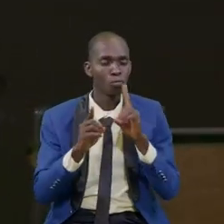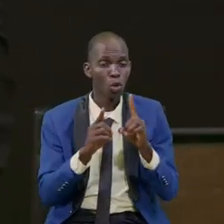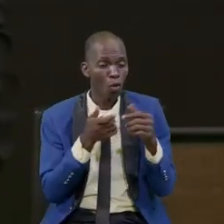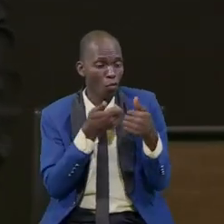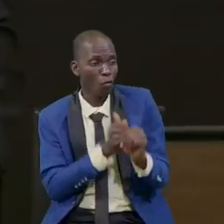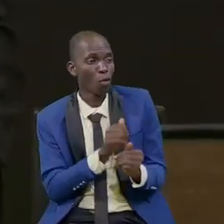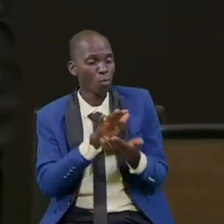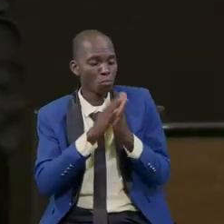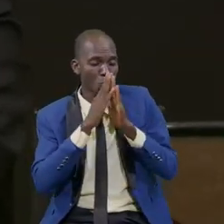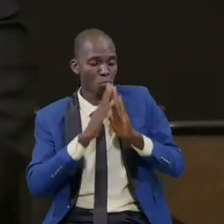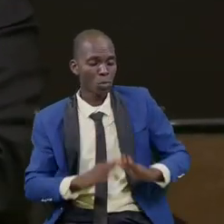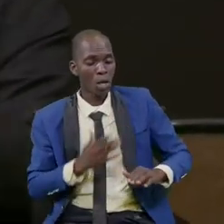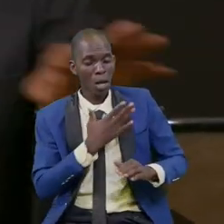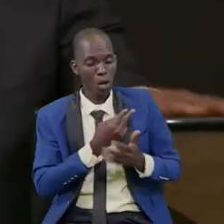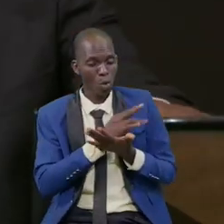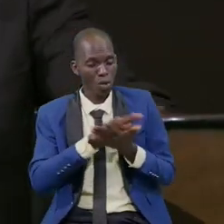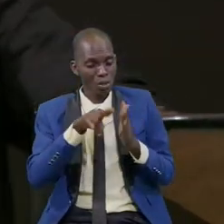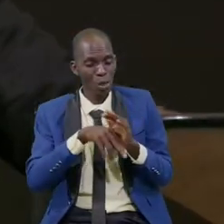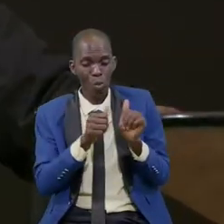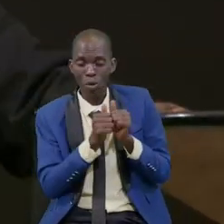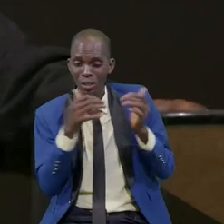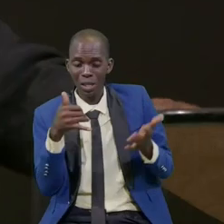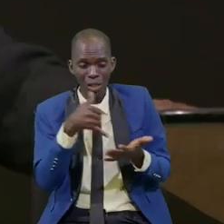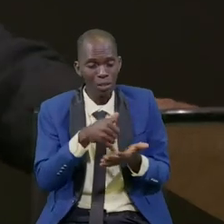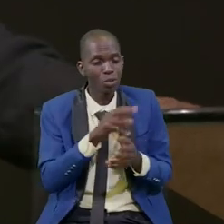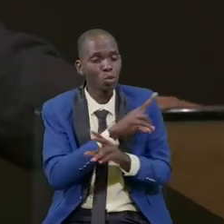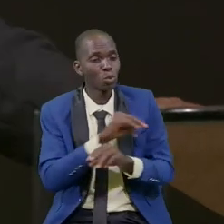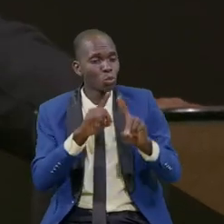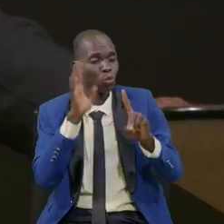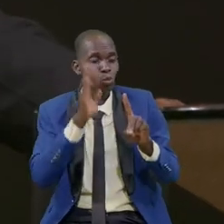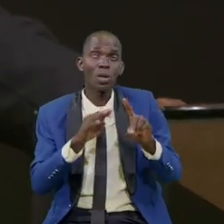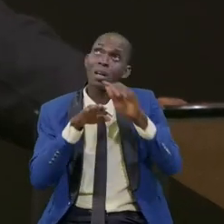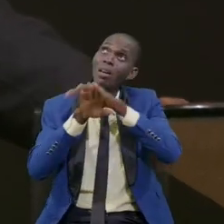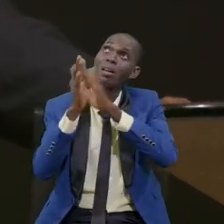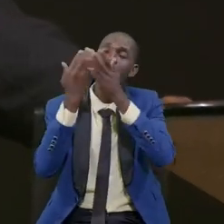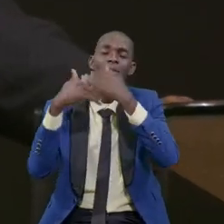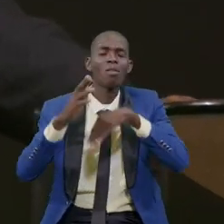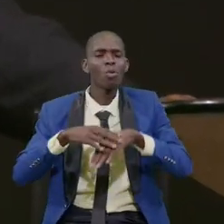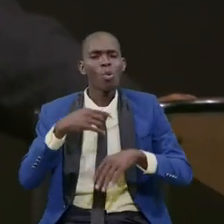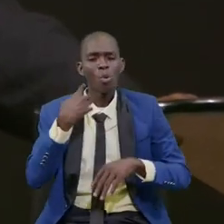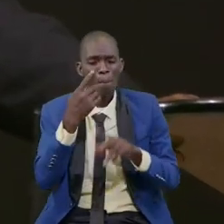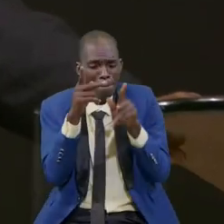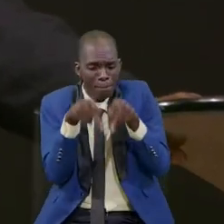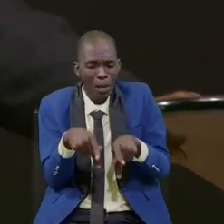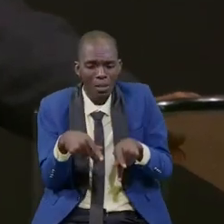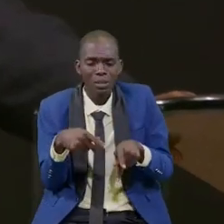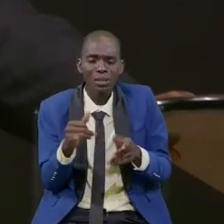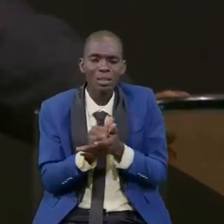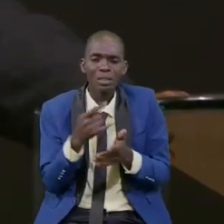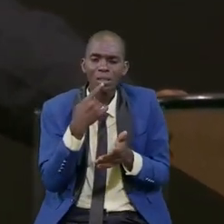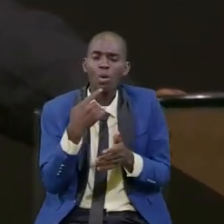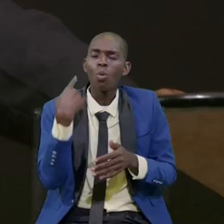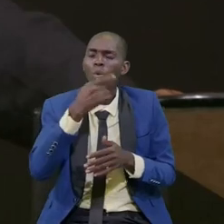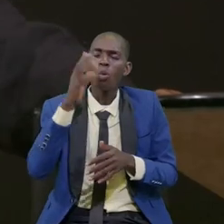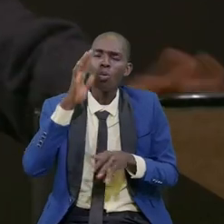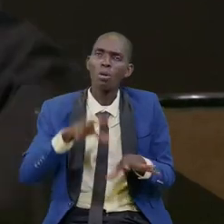paix et la, avec tous, et la sanctification sans laquelle personne ne verra le Seigneur.